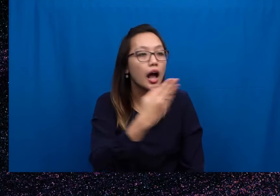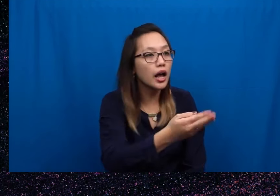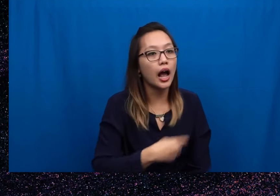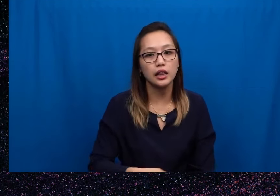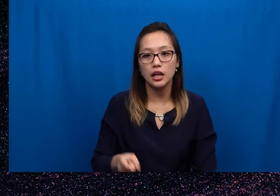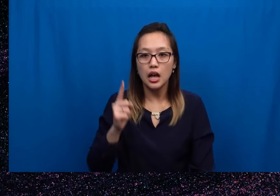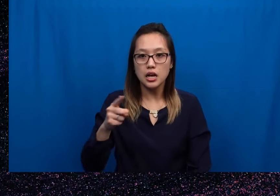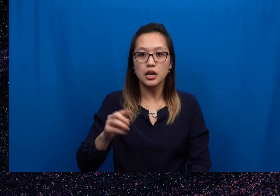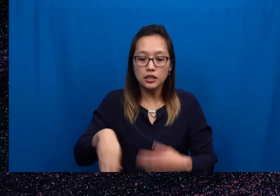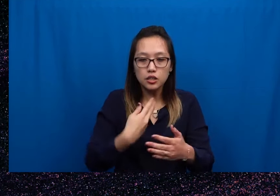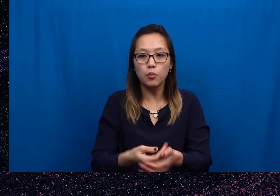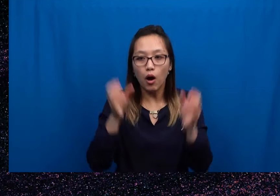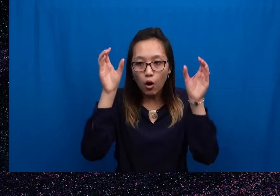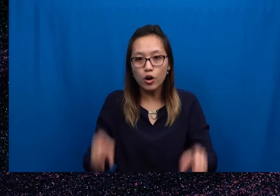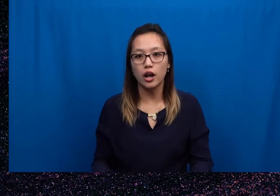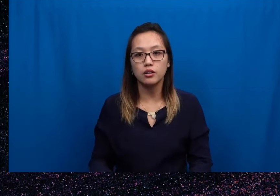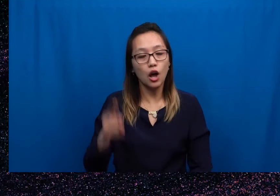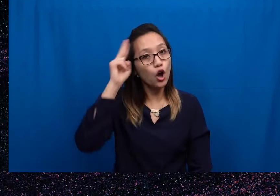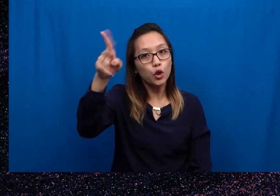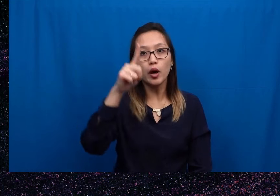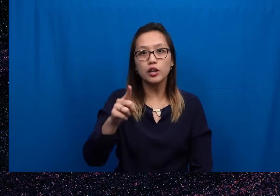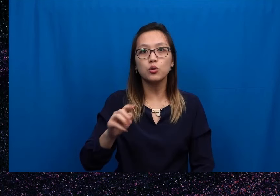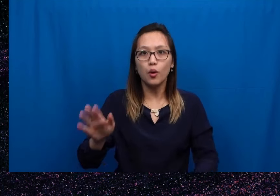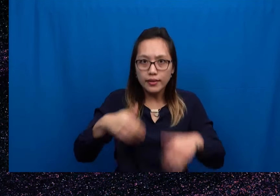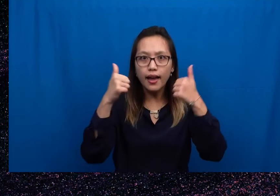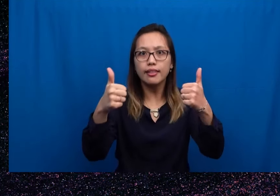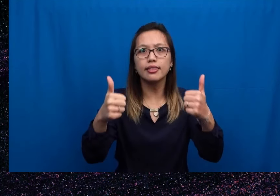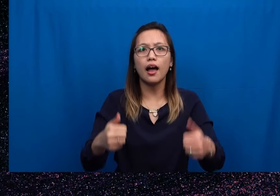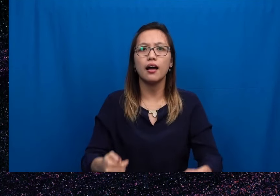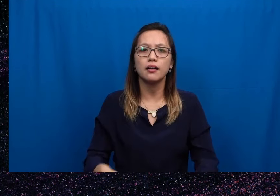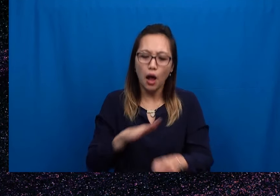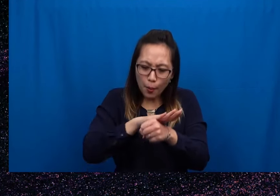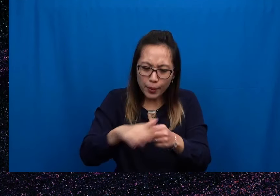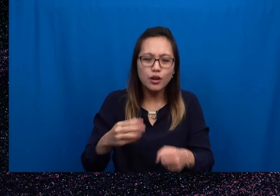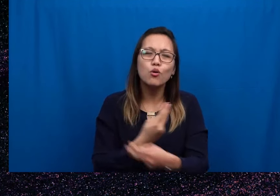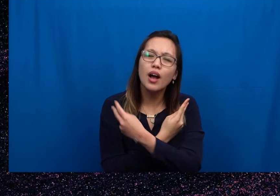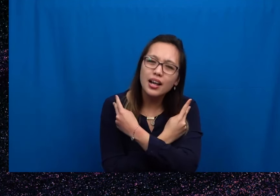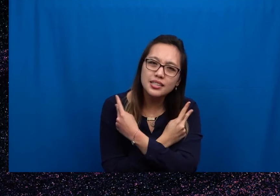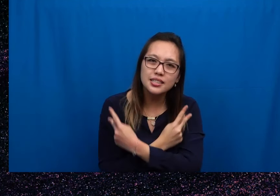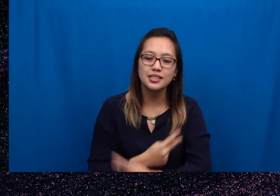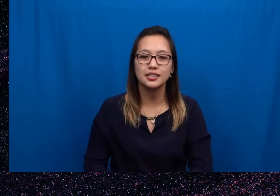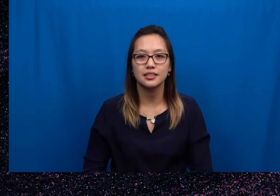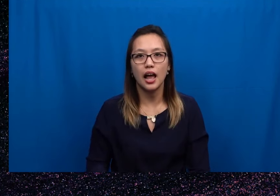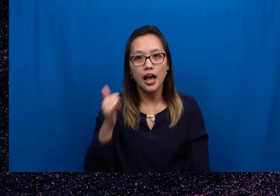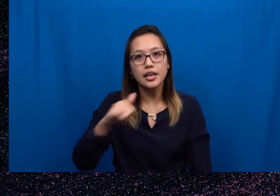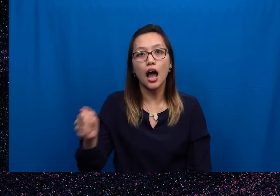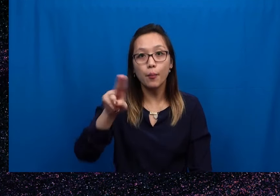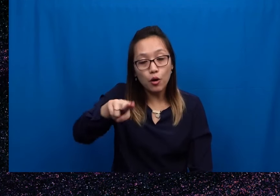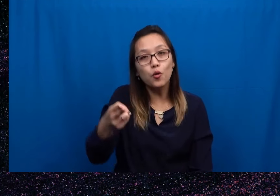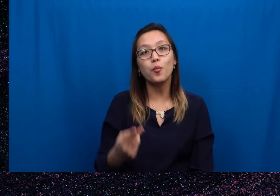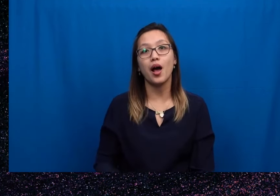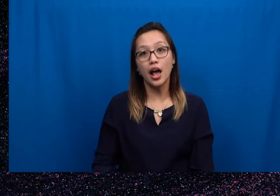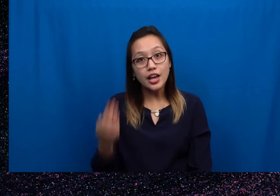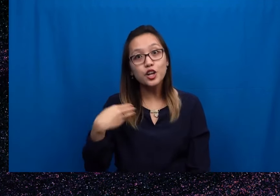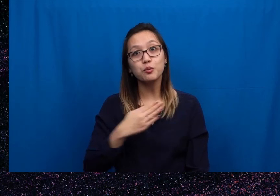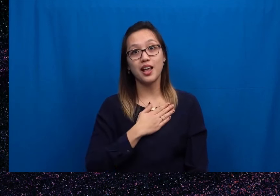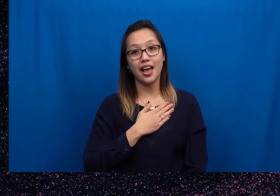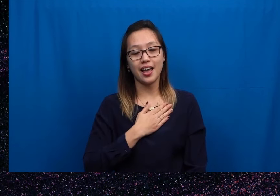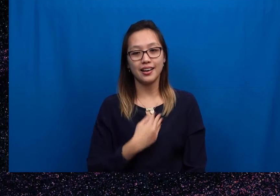Tuhan itu nyata. Dan Tuhan itu penuh kasih. Dan itulah yang mengubah hidup saya.